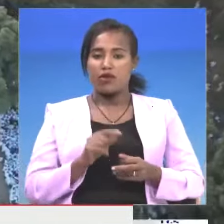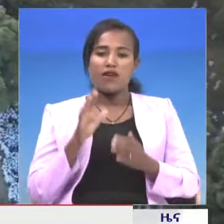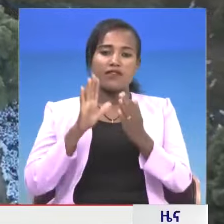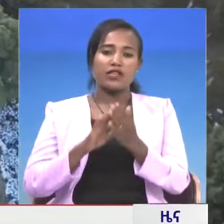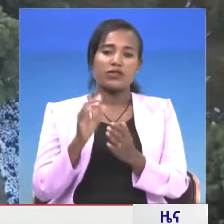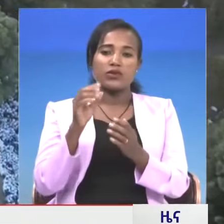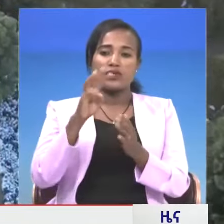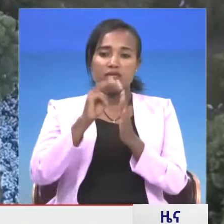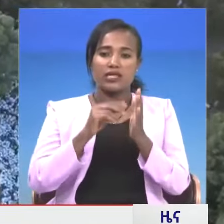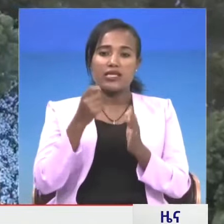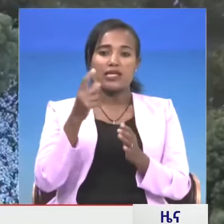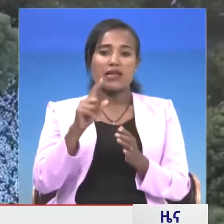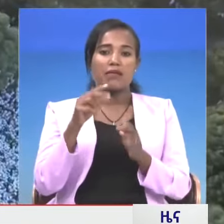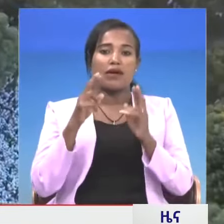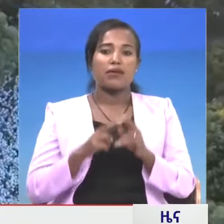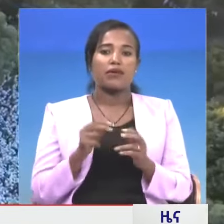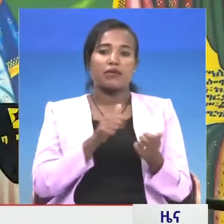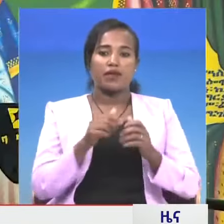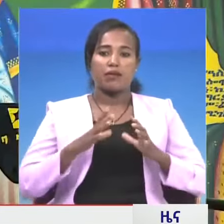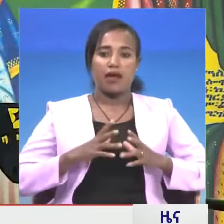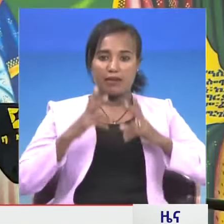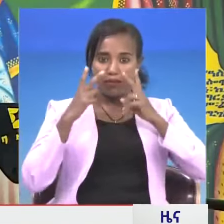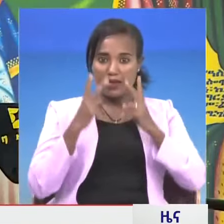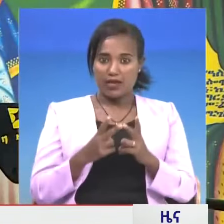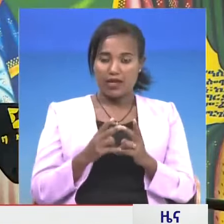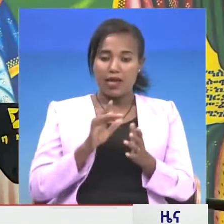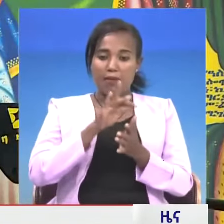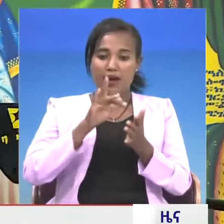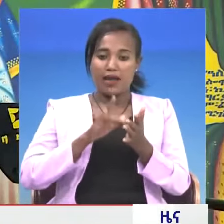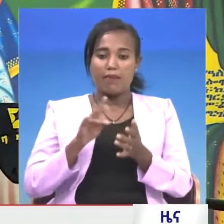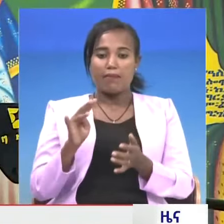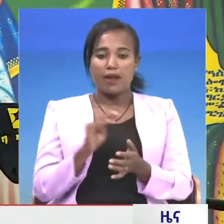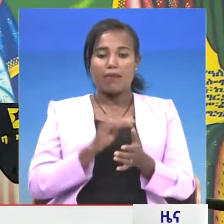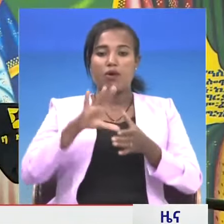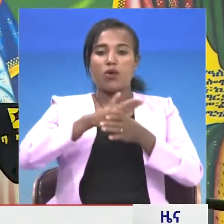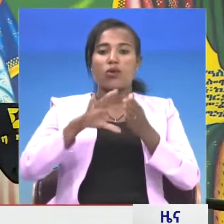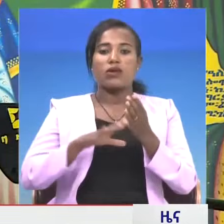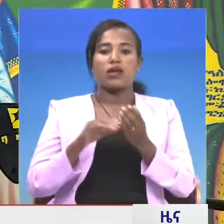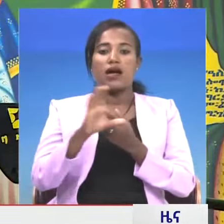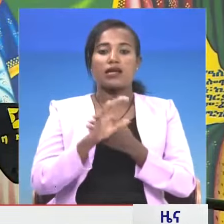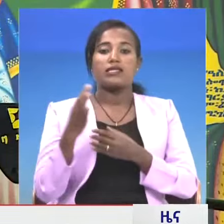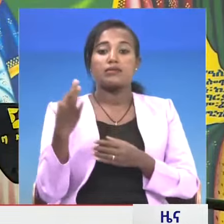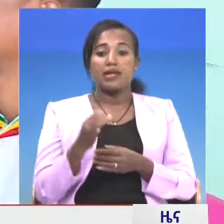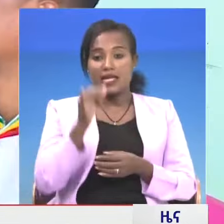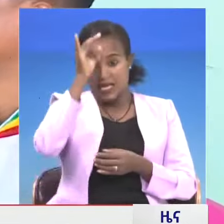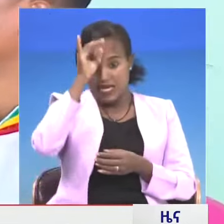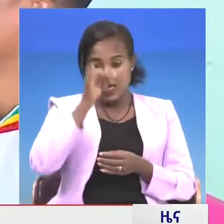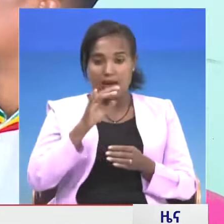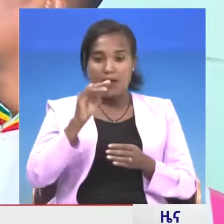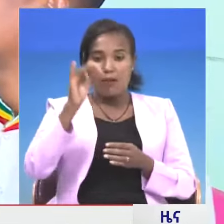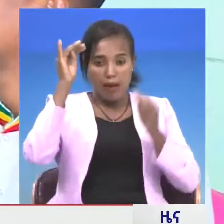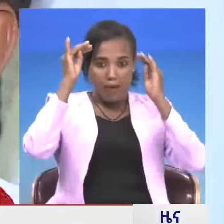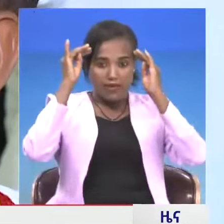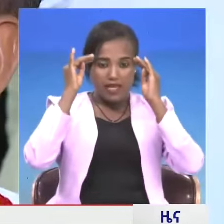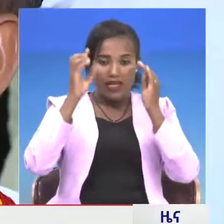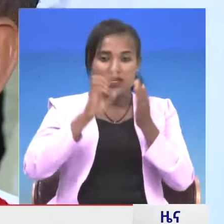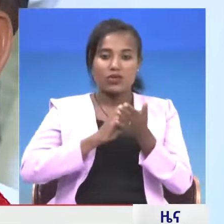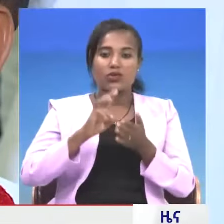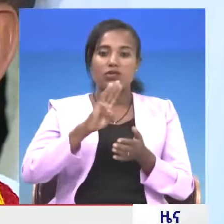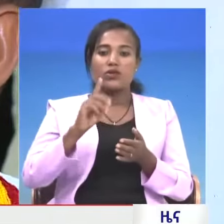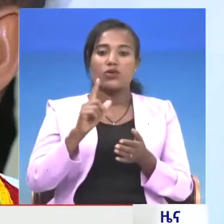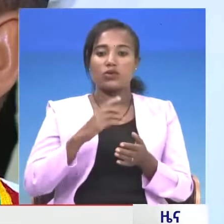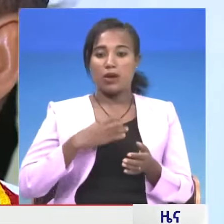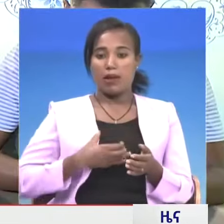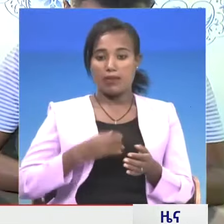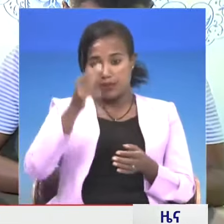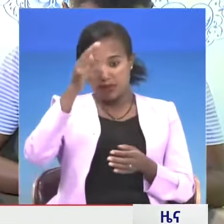ጥር 11 የሚከበረውን የጥምቀት በዓል በተመለከተ የማዕከላዊና ምዕራብ ጎንደር አህጉረ ስብከት ሊቀ ጳጳስና የቅዱስ ሲኖዶስ አባል ብፁዕ አቡነ